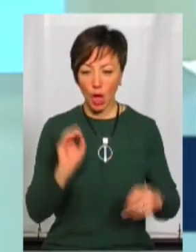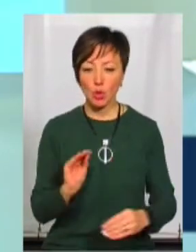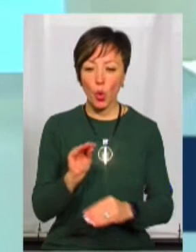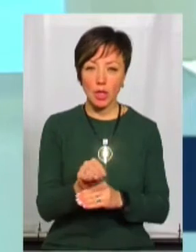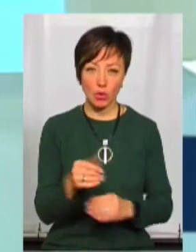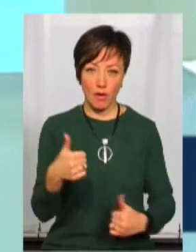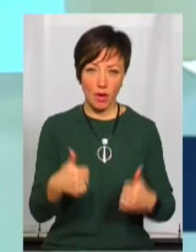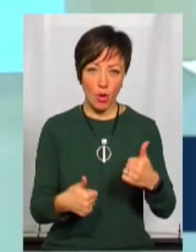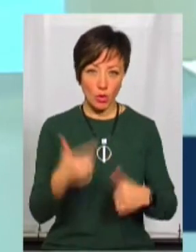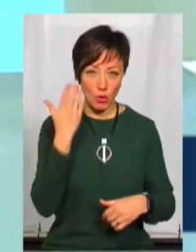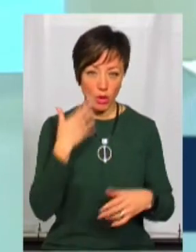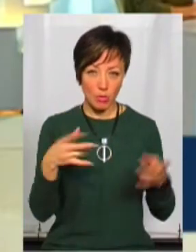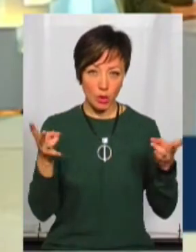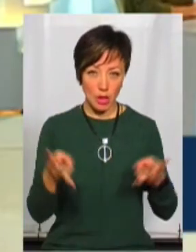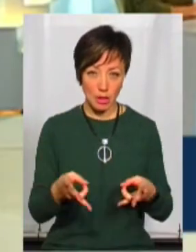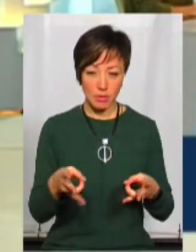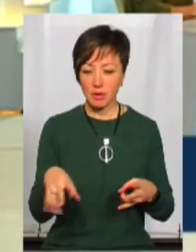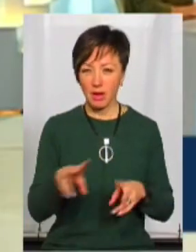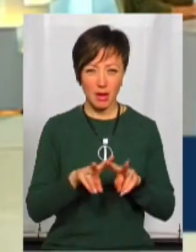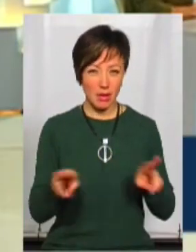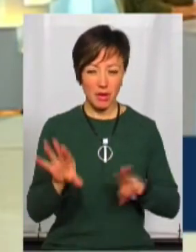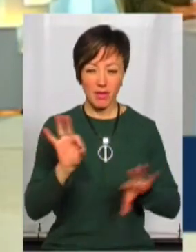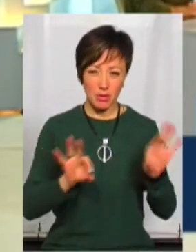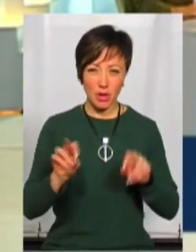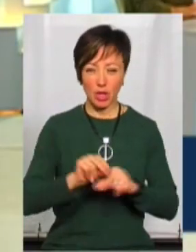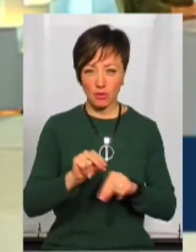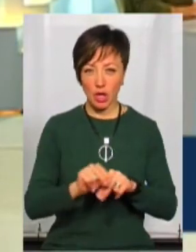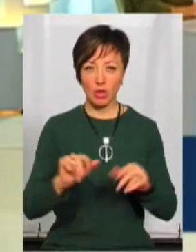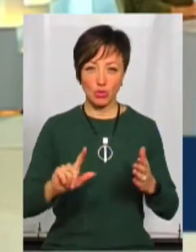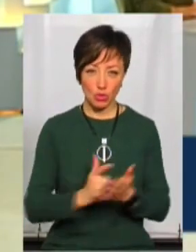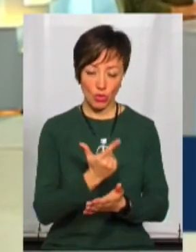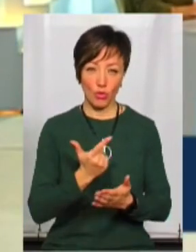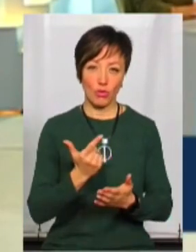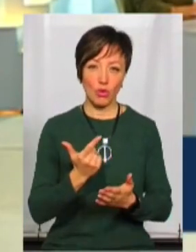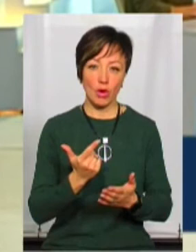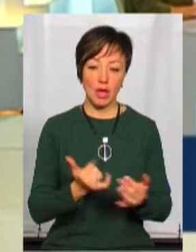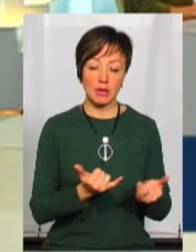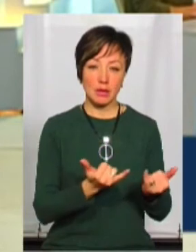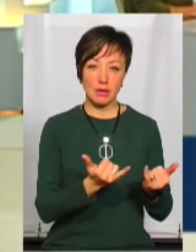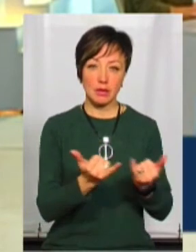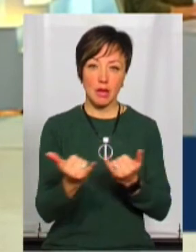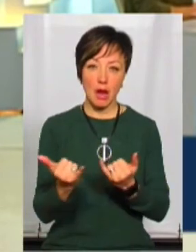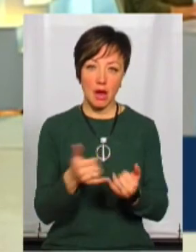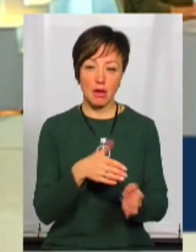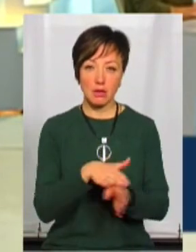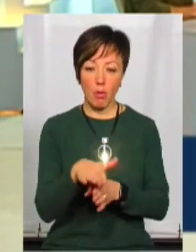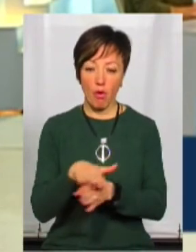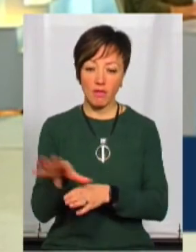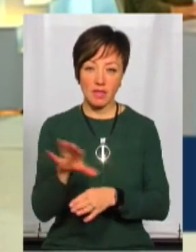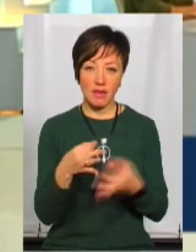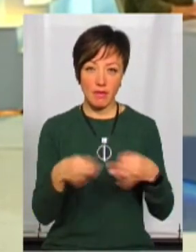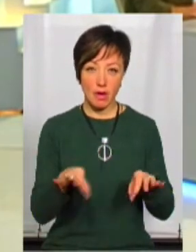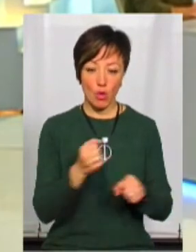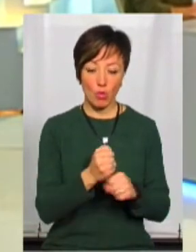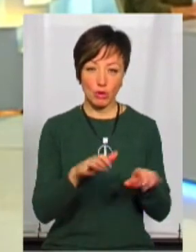додатковий конкурс і так само всі шляхи відбору, навчання і знову для заповнення всіх вакантних посад. Тому що в нас